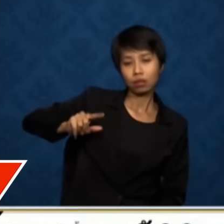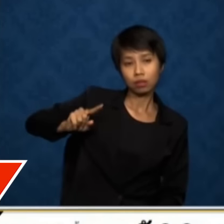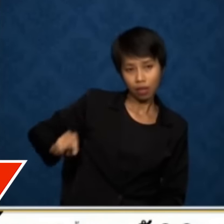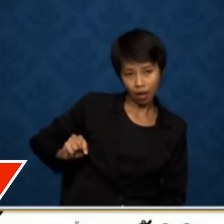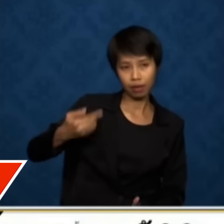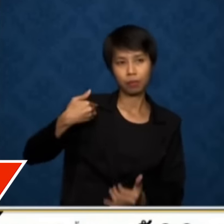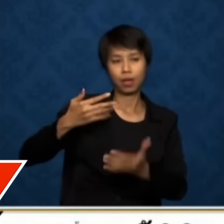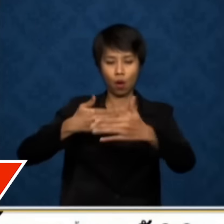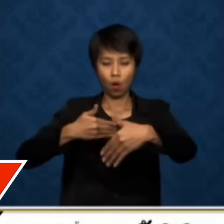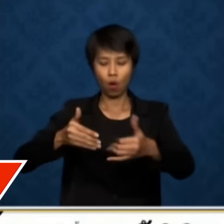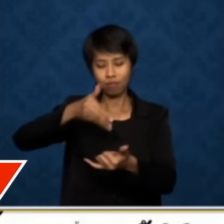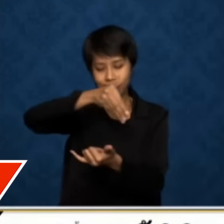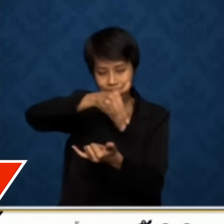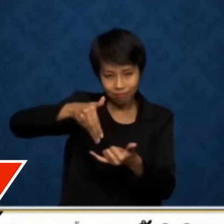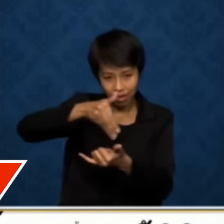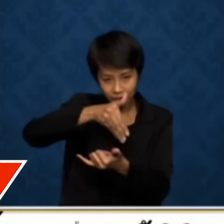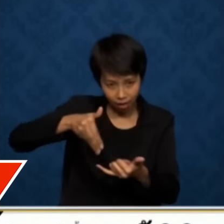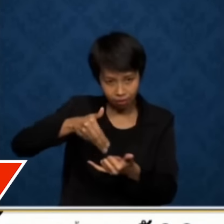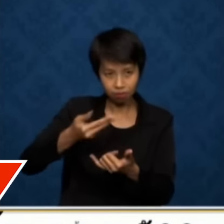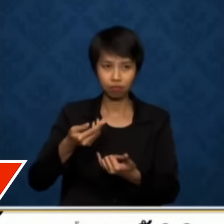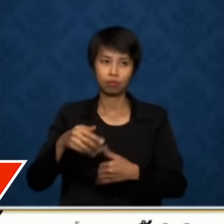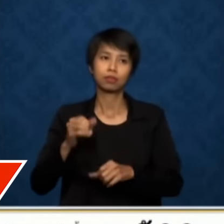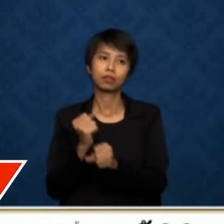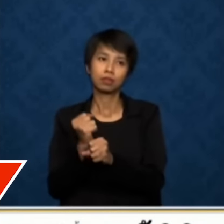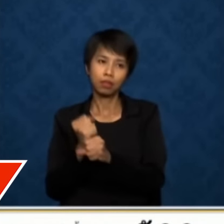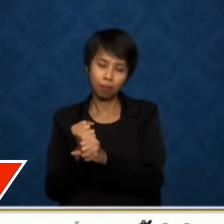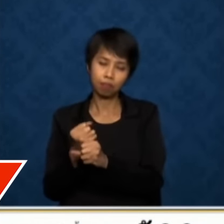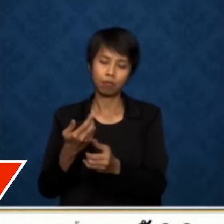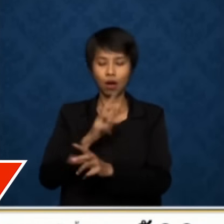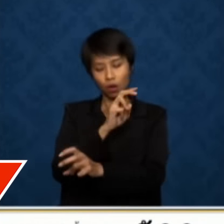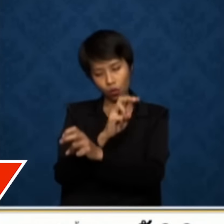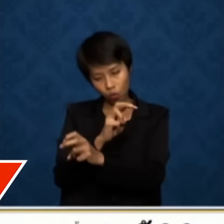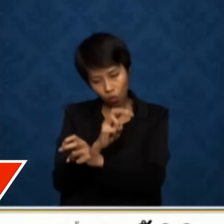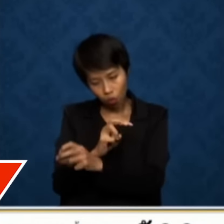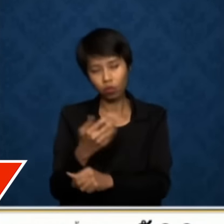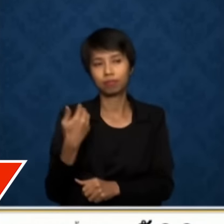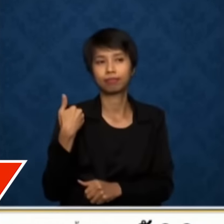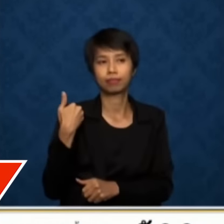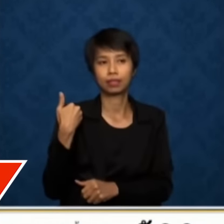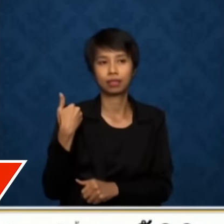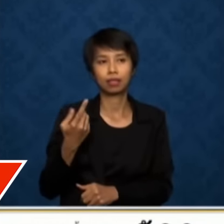ผ่าตัดใหญ่หลายห้องห้องศัลยกรรมทั่วไปห้องศัลยกรรมกระดูก